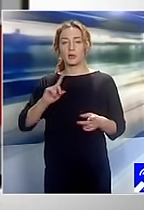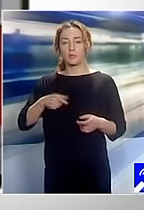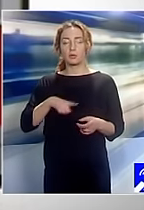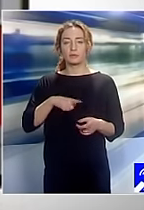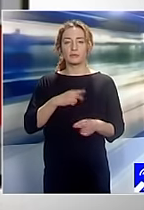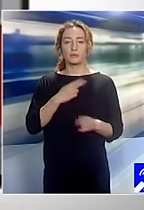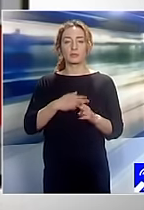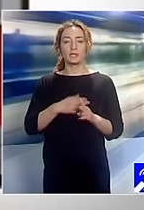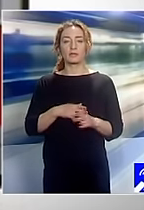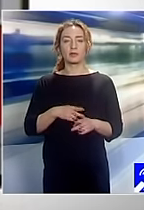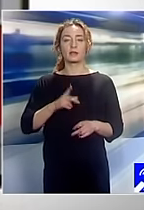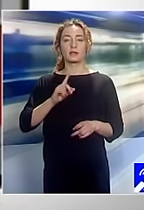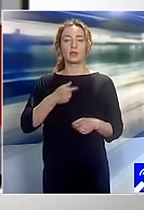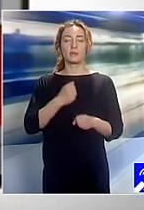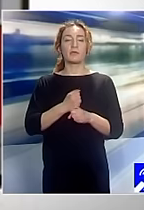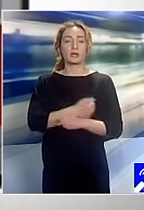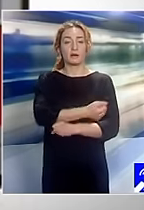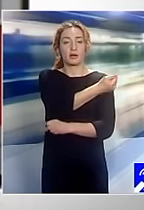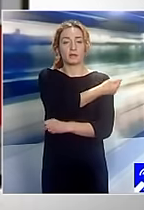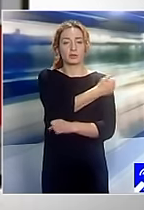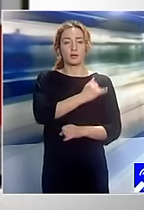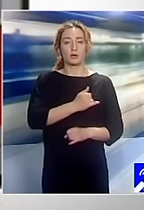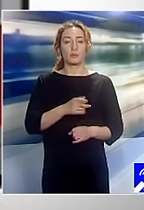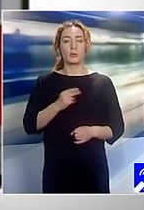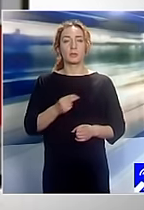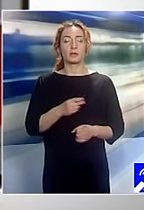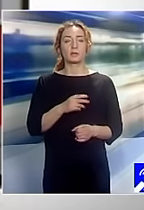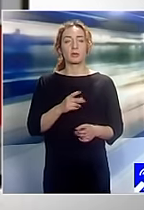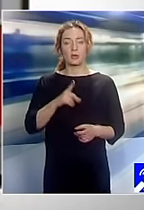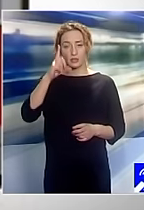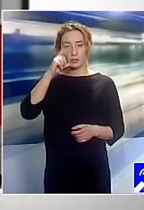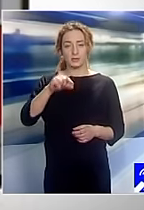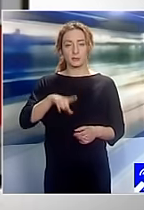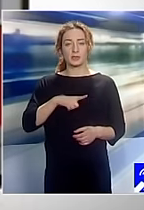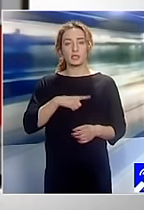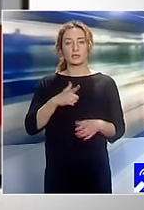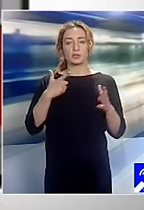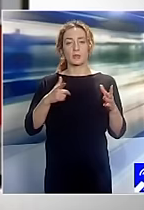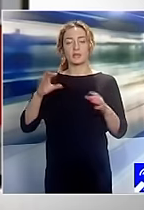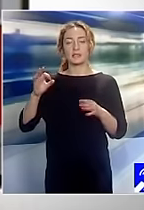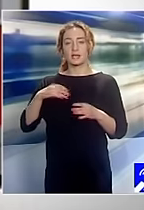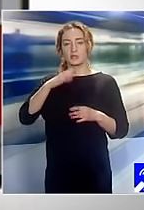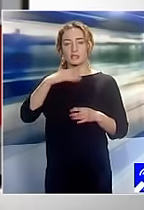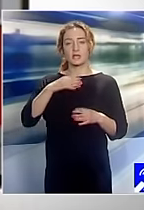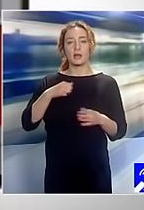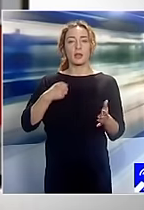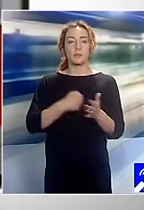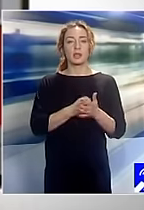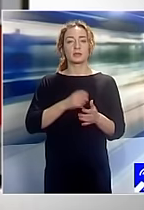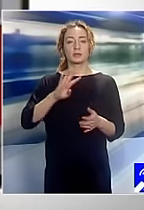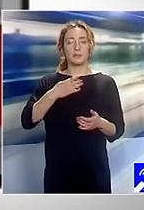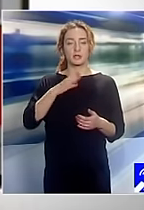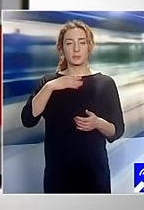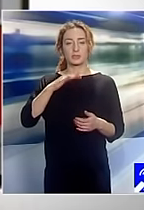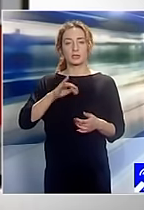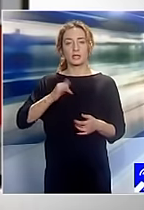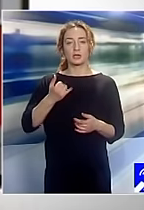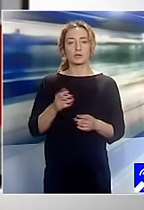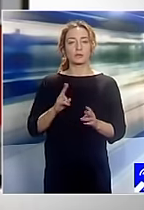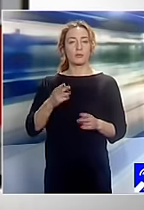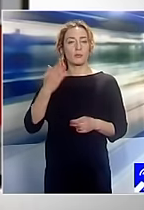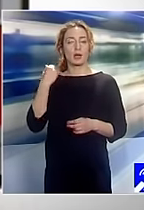poate să-și facă vaccinul și acum, pentru că perioada de răspuns este cam de 7-10 zile, maxim 14 zile, iar după cum a început